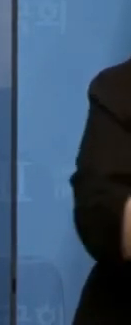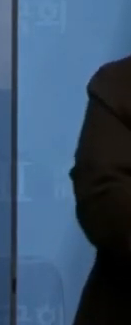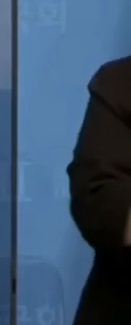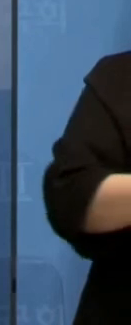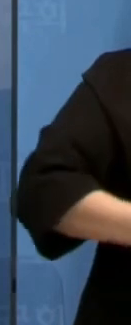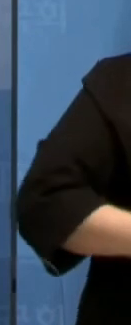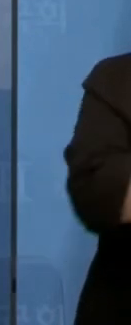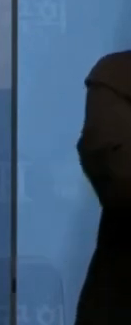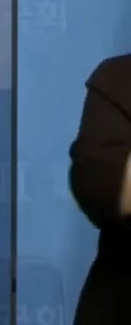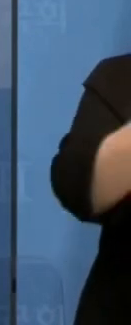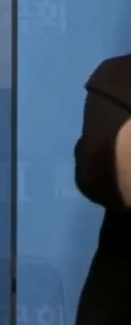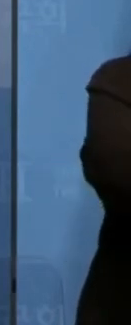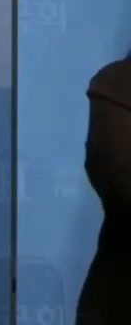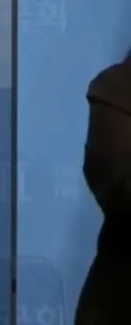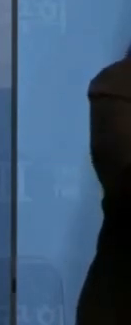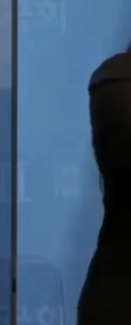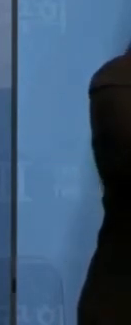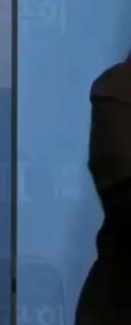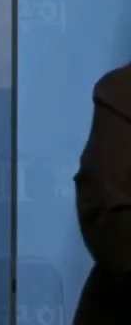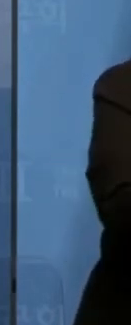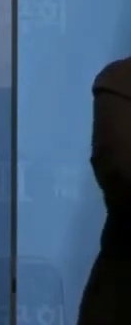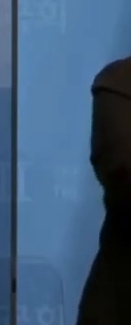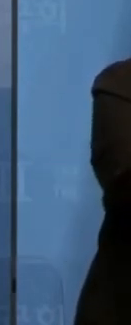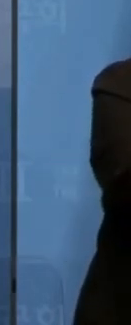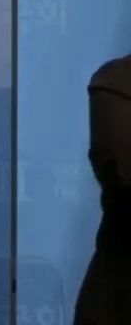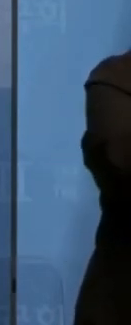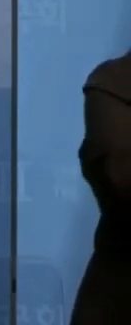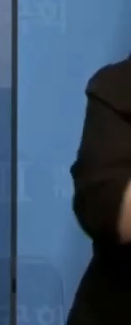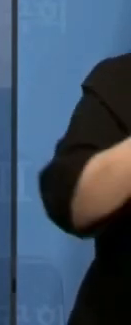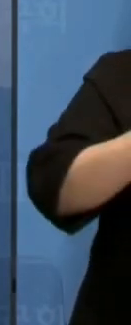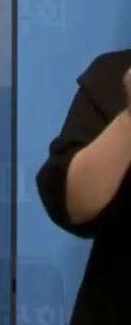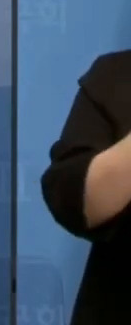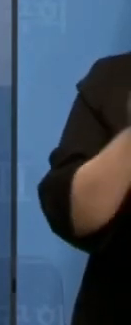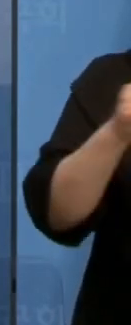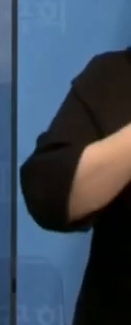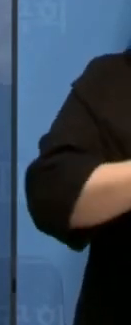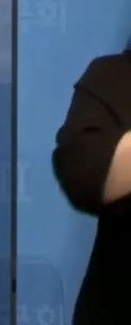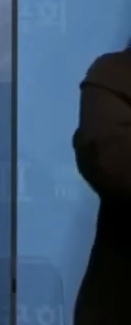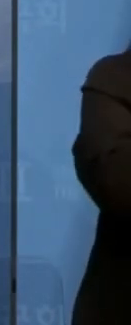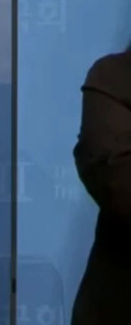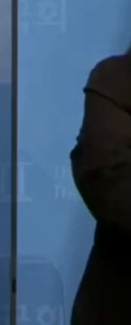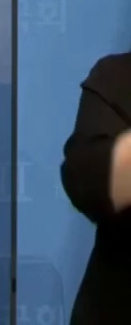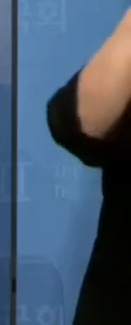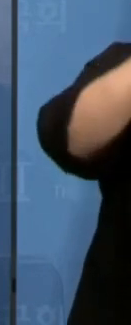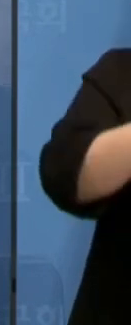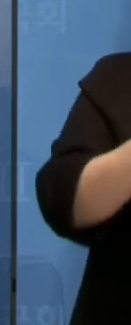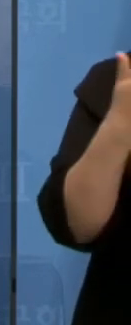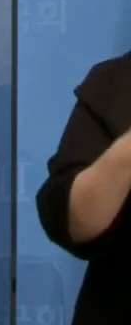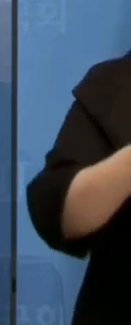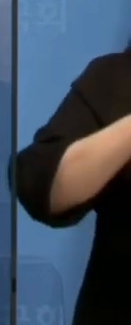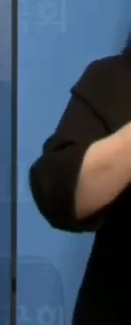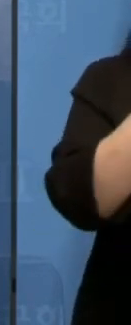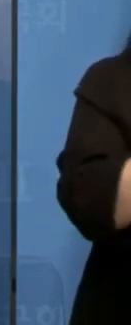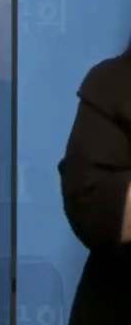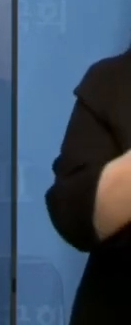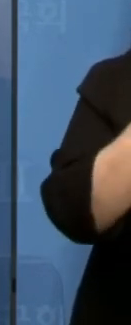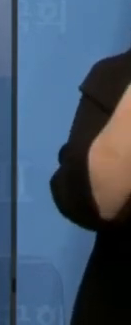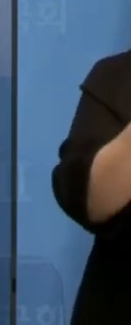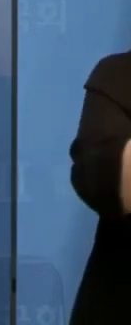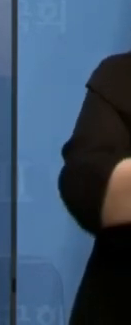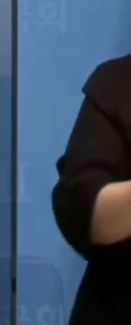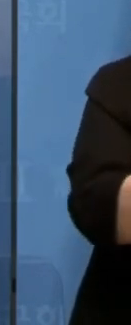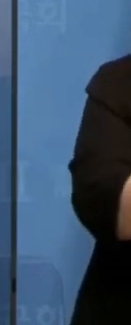정보들은 온라인 시스템에 게시하도록 하여 이용자들의 알 권리를 보장하고 왜곡된 정보로 인한